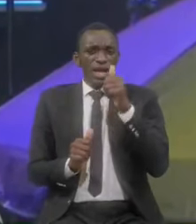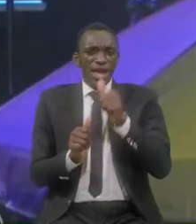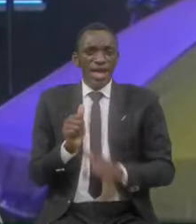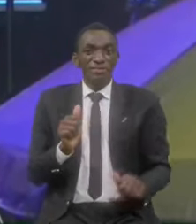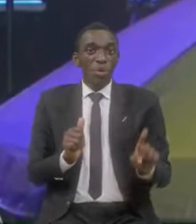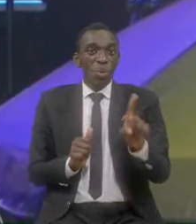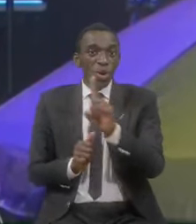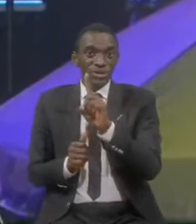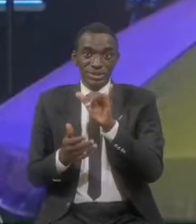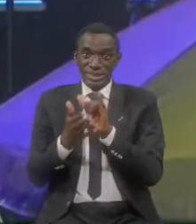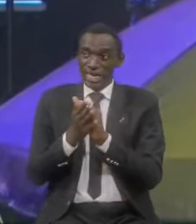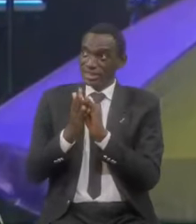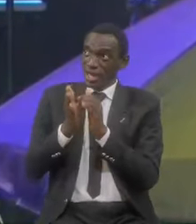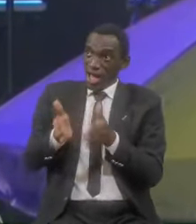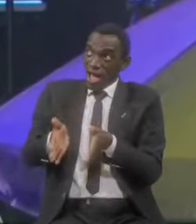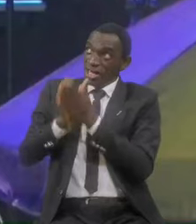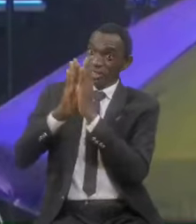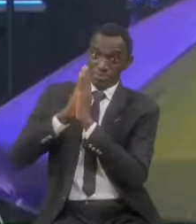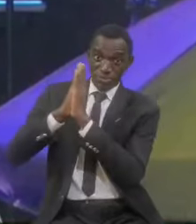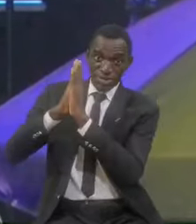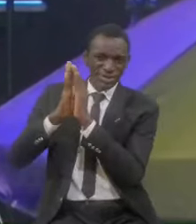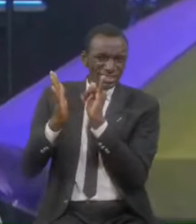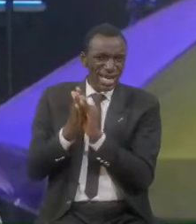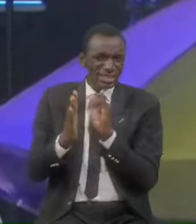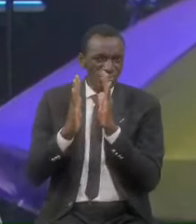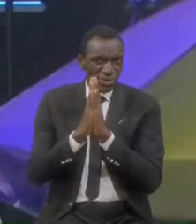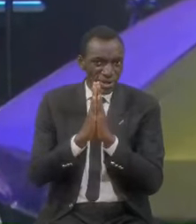Et quiconque fait cette prière,